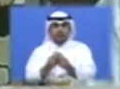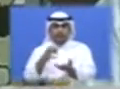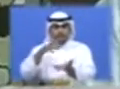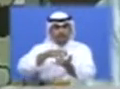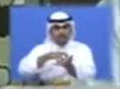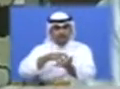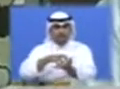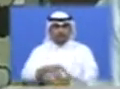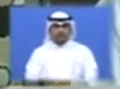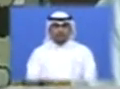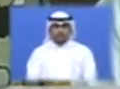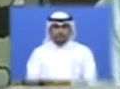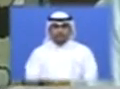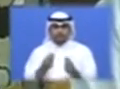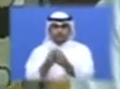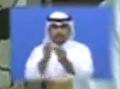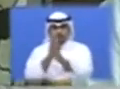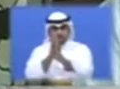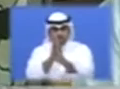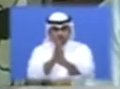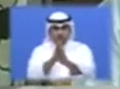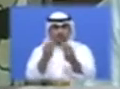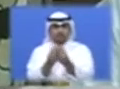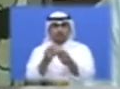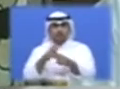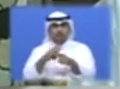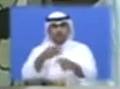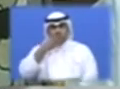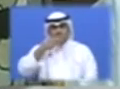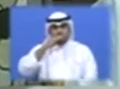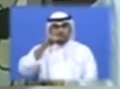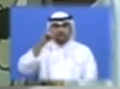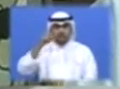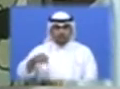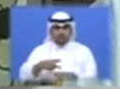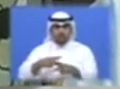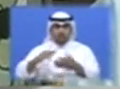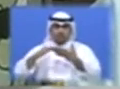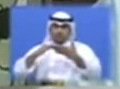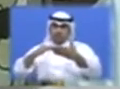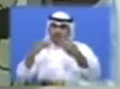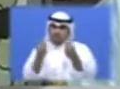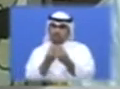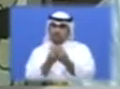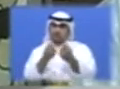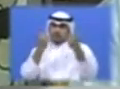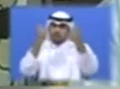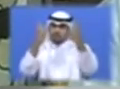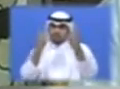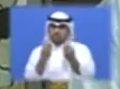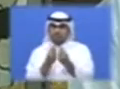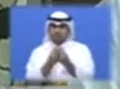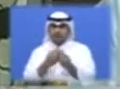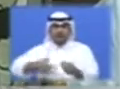المشاركة. الدعم المتواصل لدولة الكويت لاتحاد إذاعات الدول العربية وللإعلام العمل